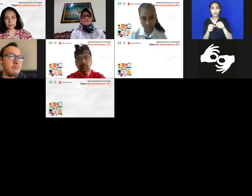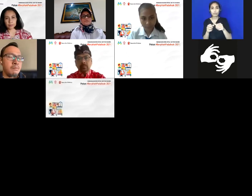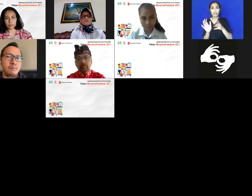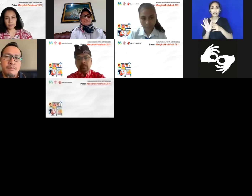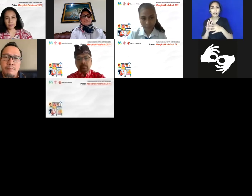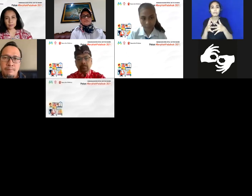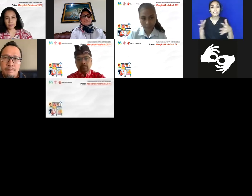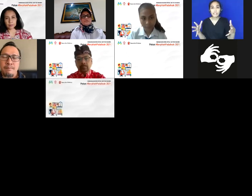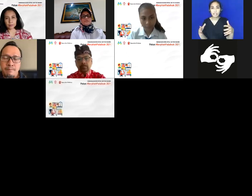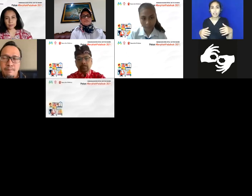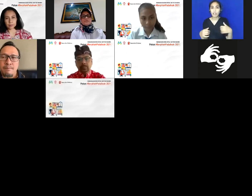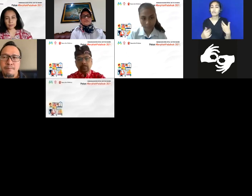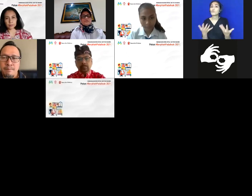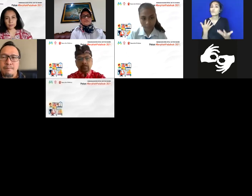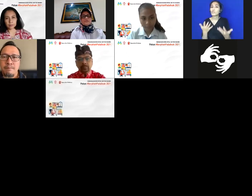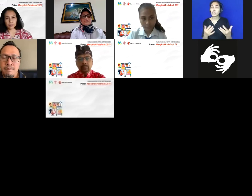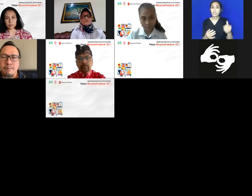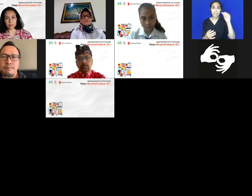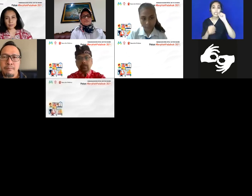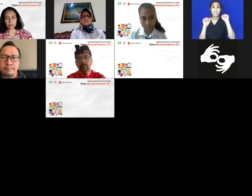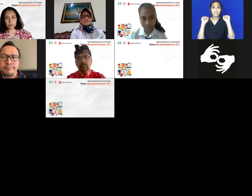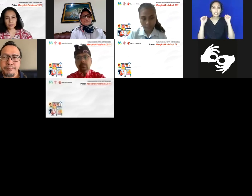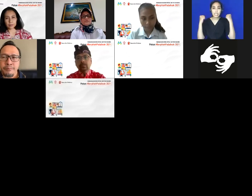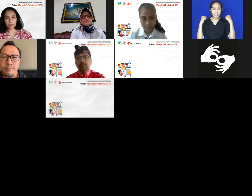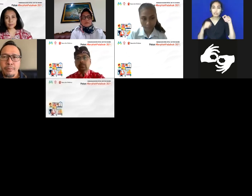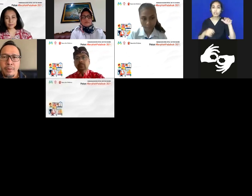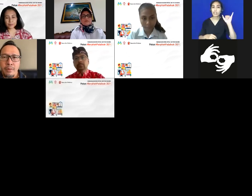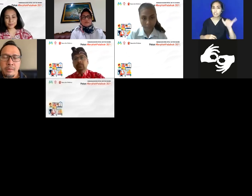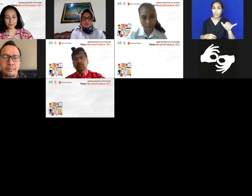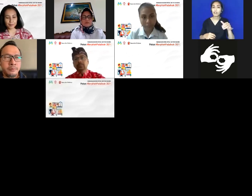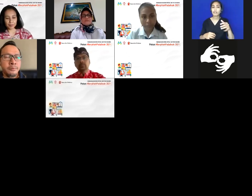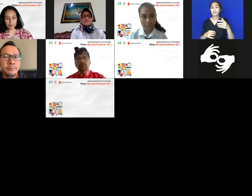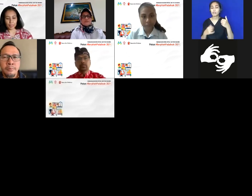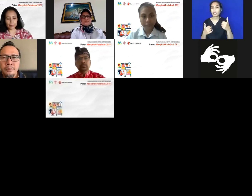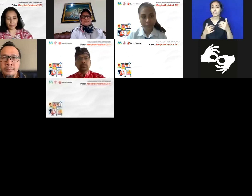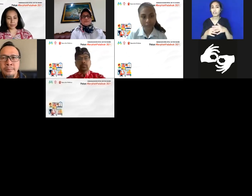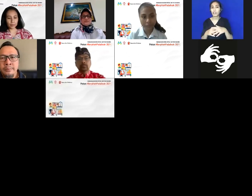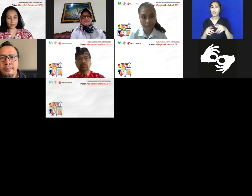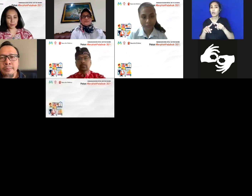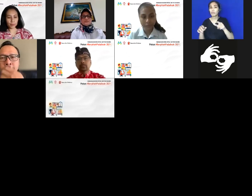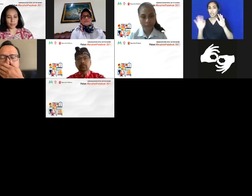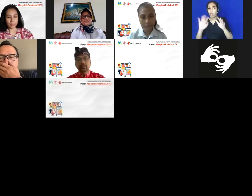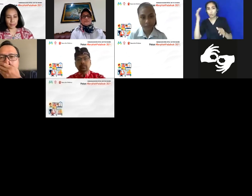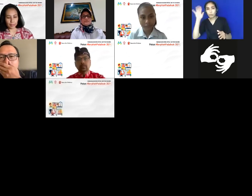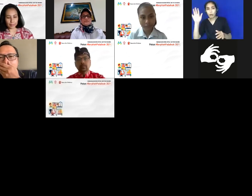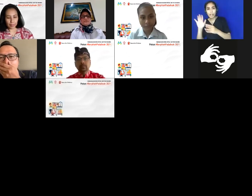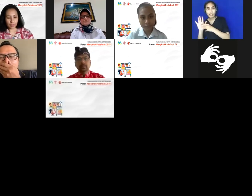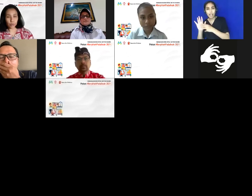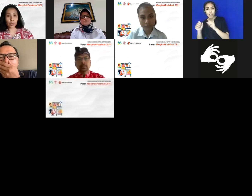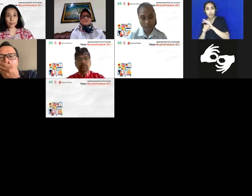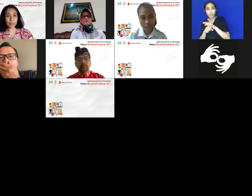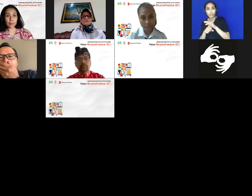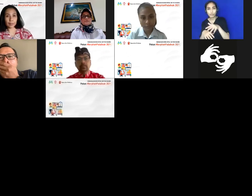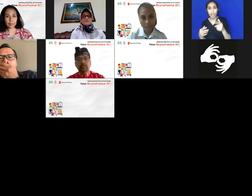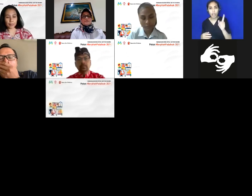nutrition is a big problem, but we've got to help in both areas. Thank you. Terima kasih Ibu Pru. Ini masih